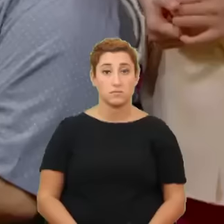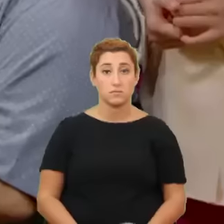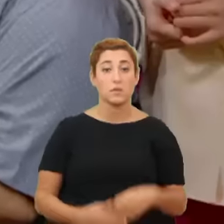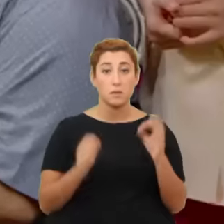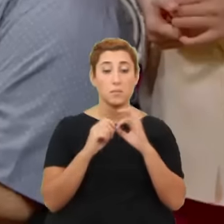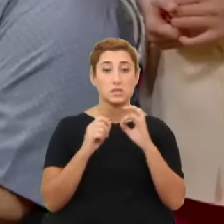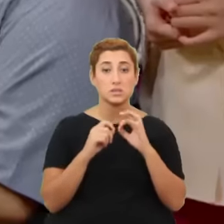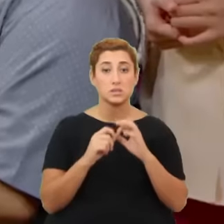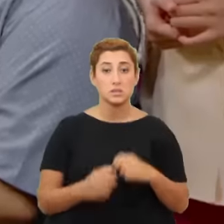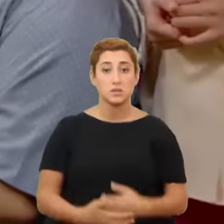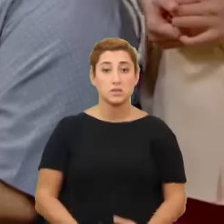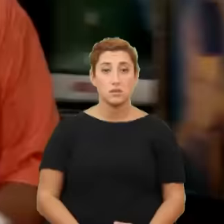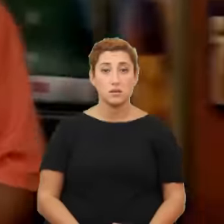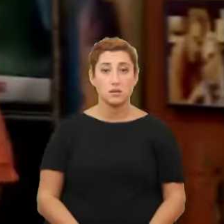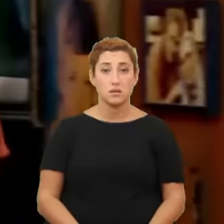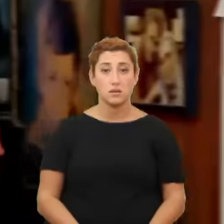Fazri.